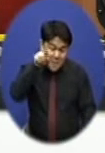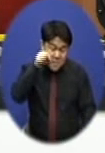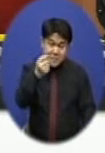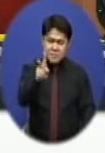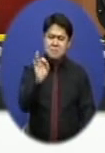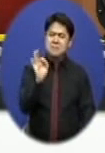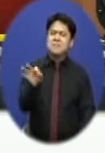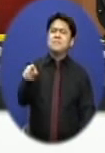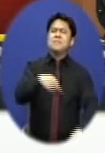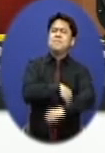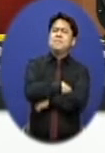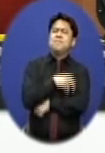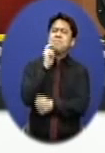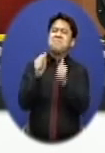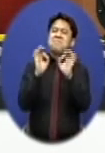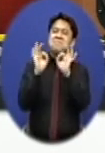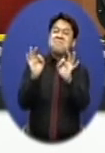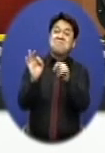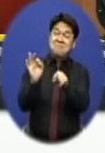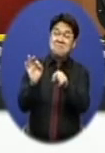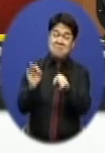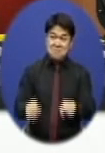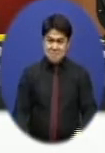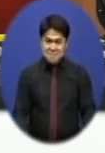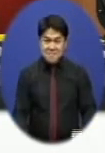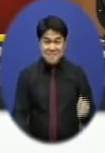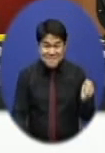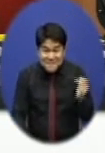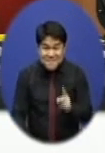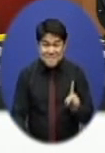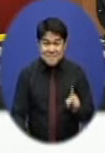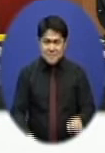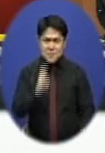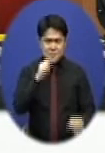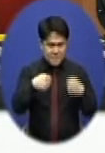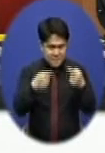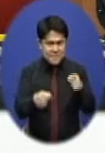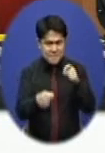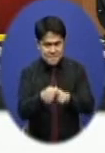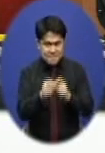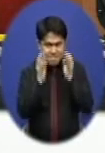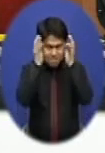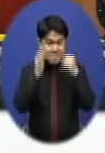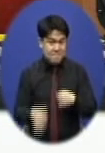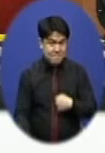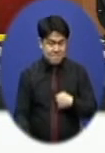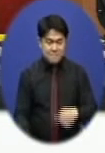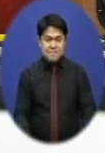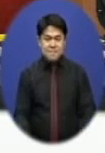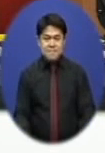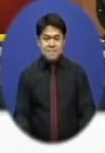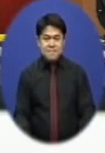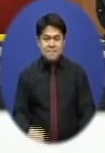돕기 TV 노래자랑 보는 것은 물론이고 네. 늘 참석하려는 그 자세가 됐기 때문에 예.